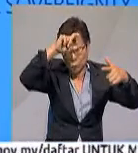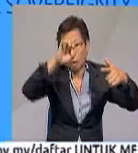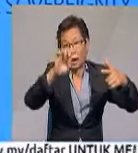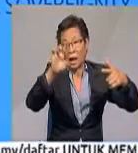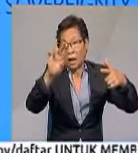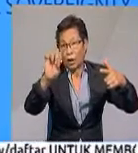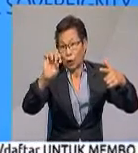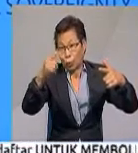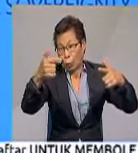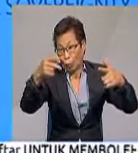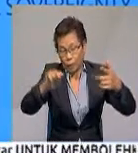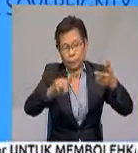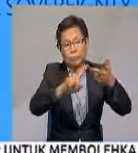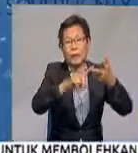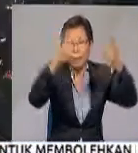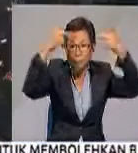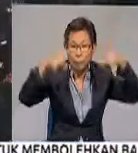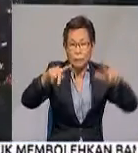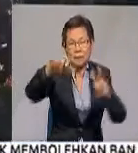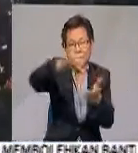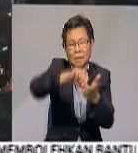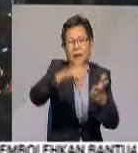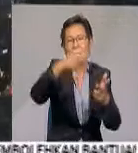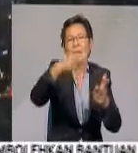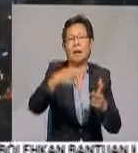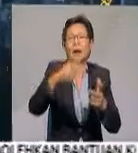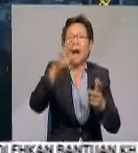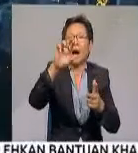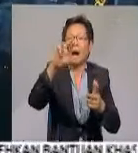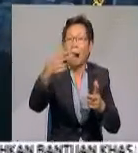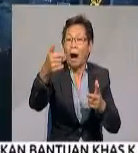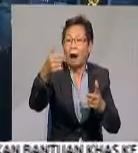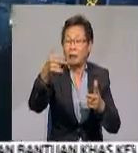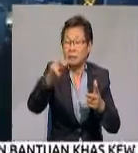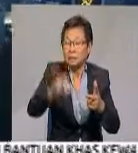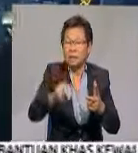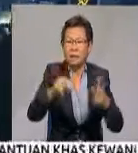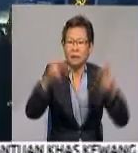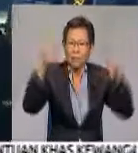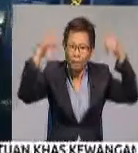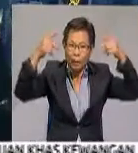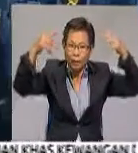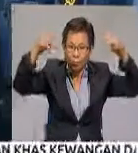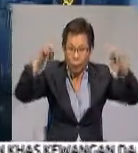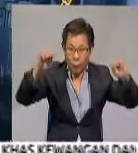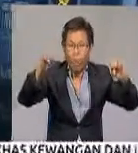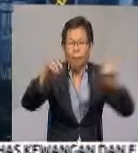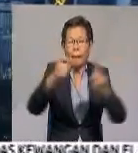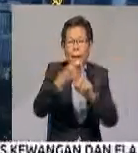Recep Tayyip Erdogan, Presiden Iran Hassan Rouhani dan Perdana Menteri Pakistan Imran Khan.